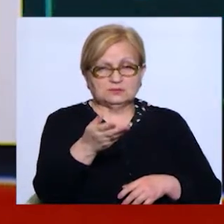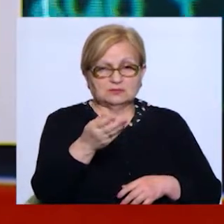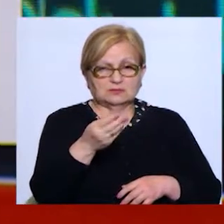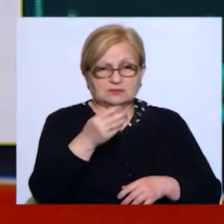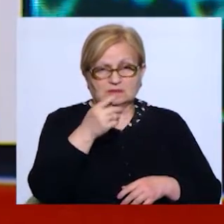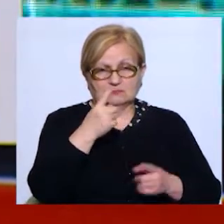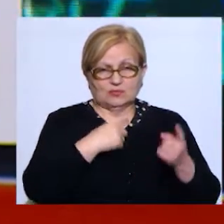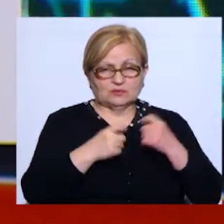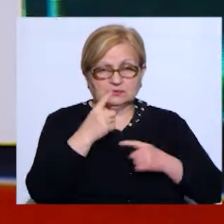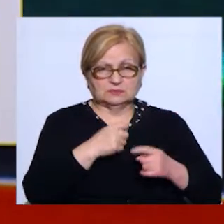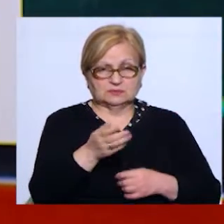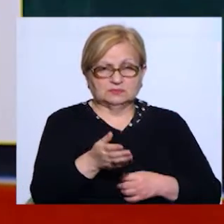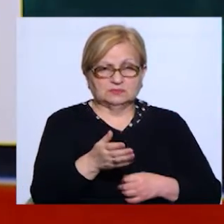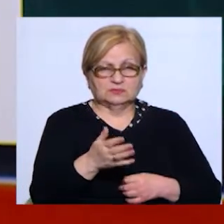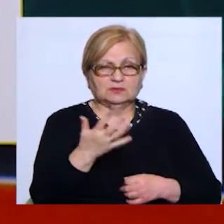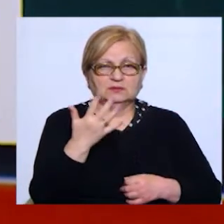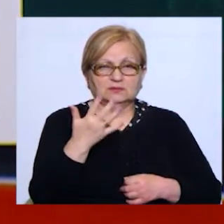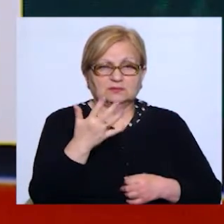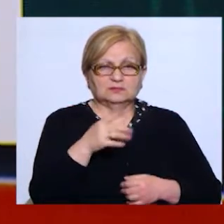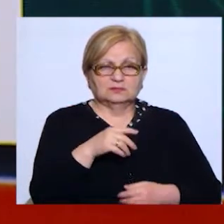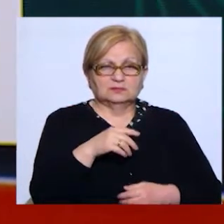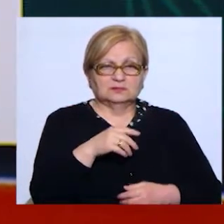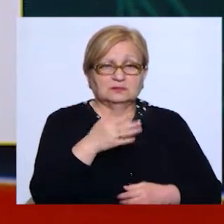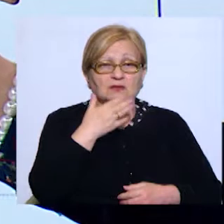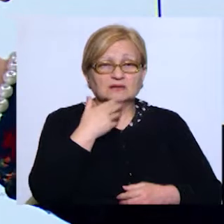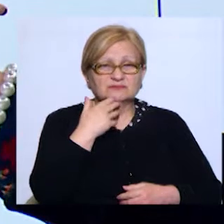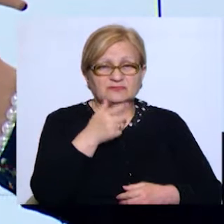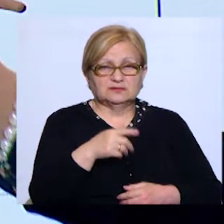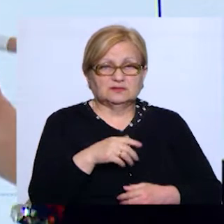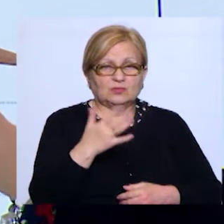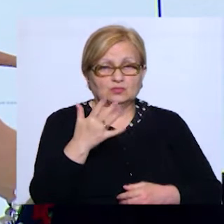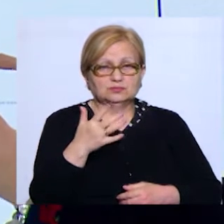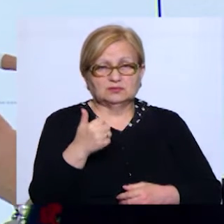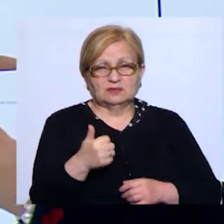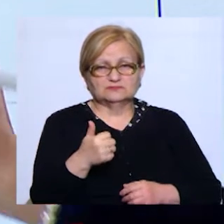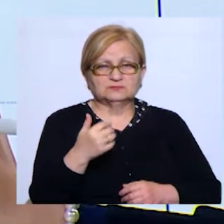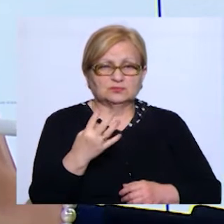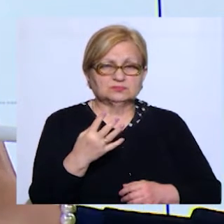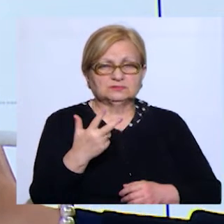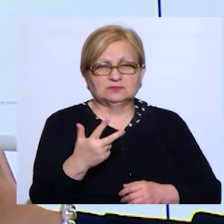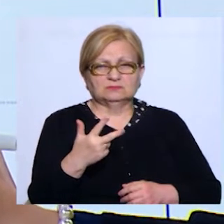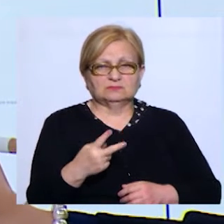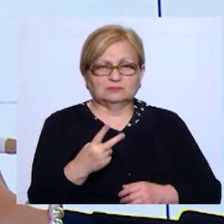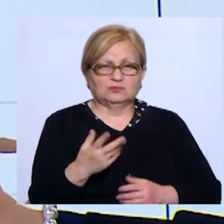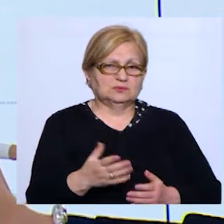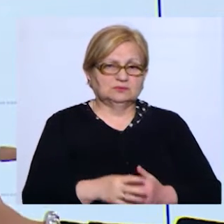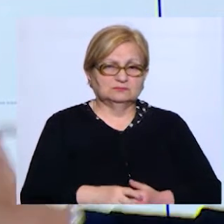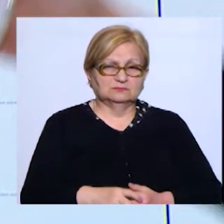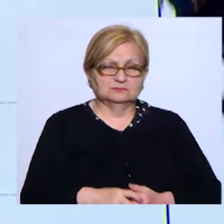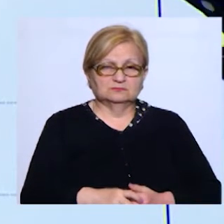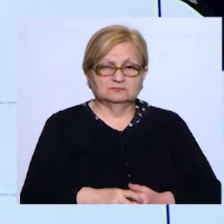ეხლა რიცხვების რაოდენობა, ესე იგი 5, ესე მარტივია, ხო? 6 4 3 და 2.